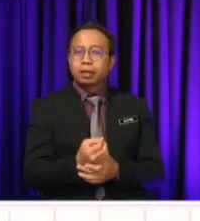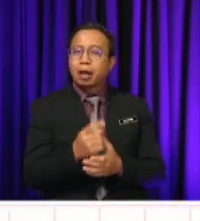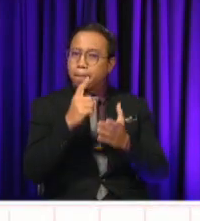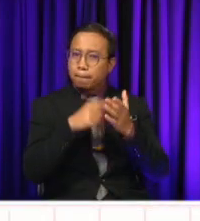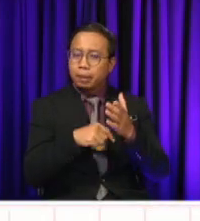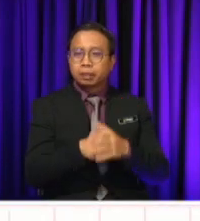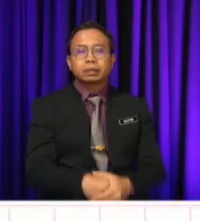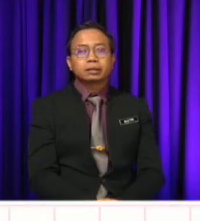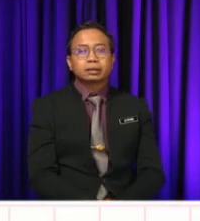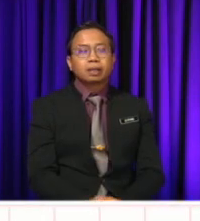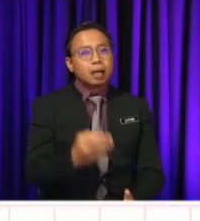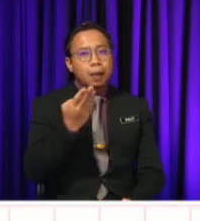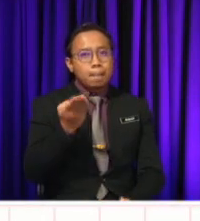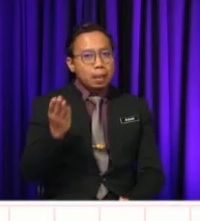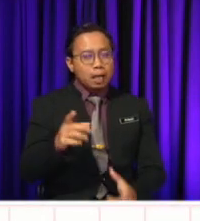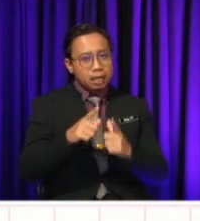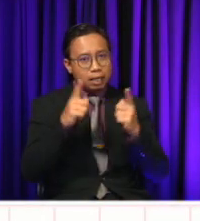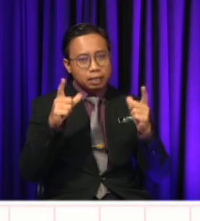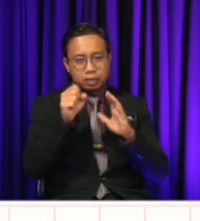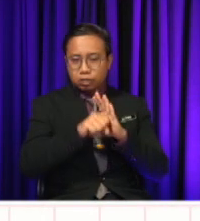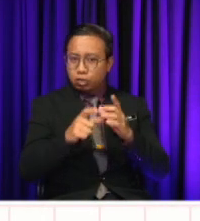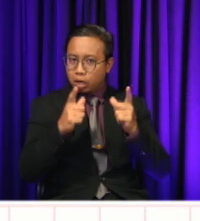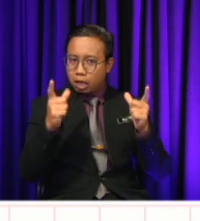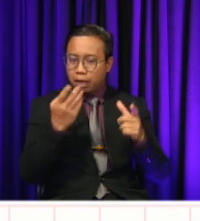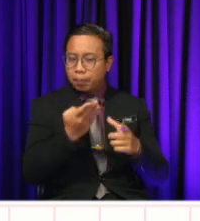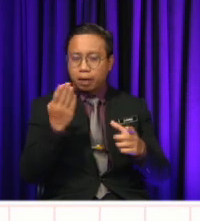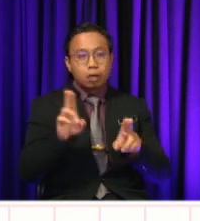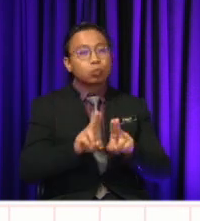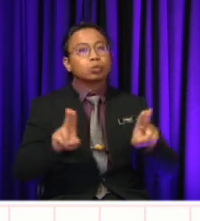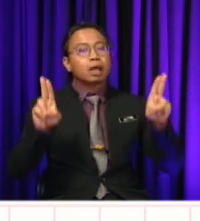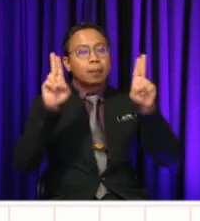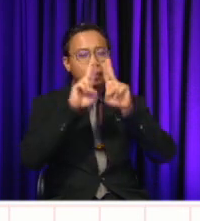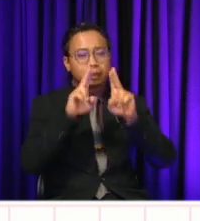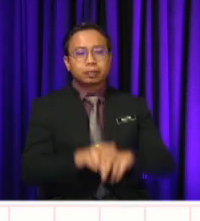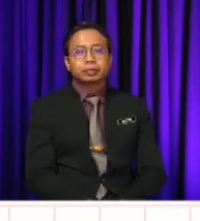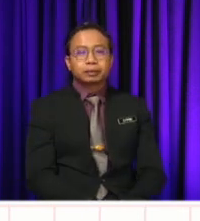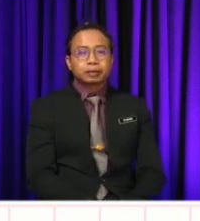apa yang bahan lain selain daripada bahan utama dan juga